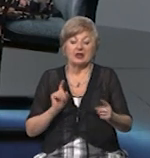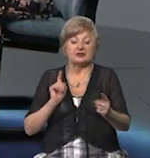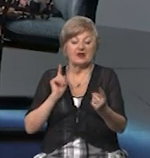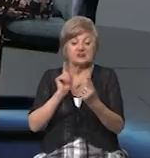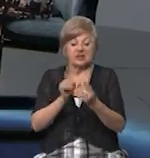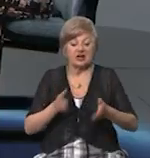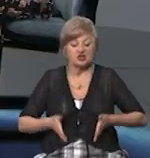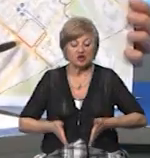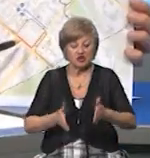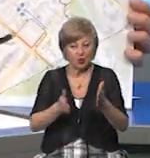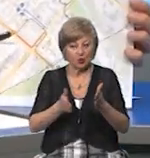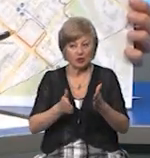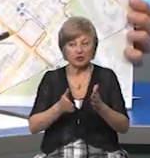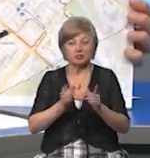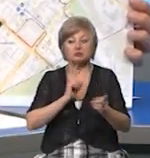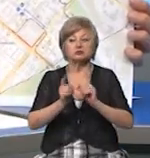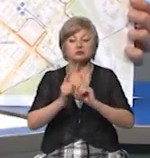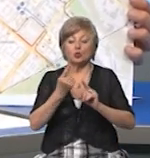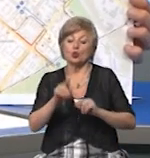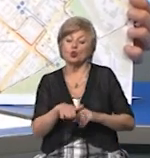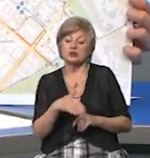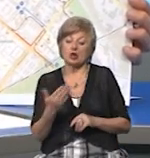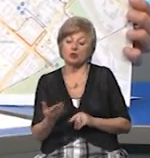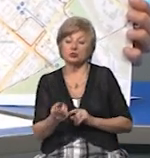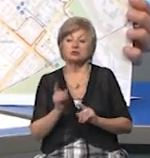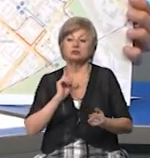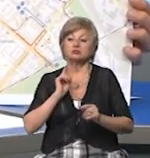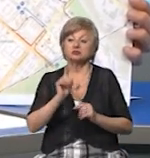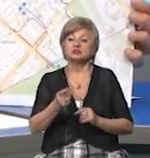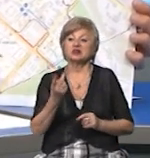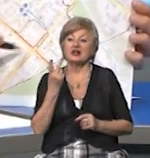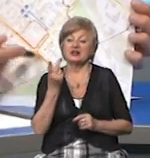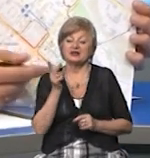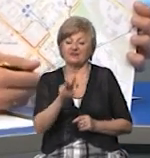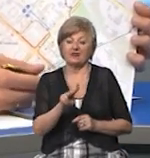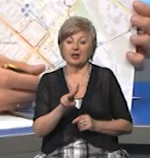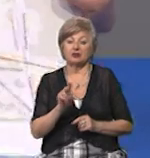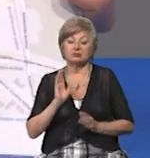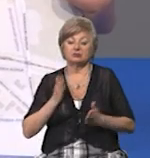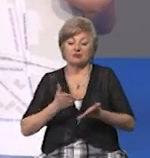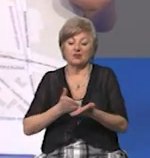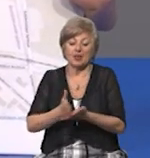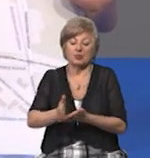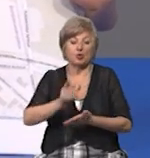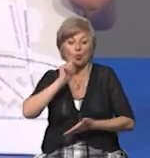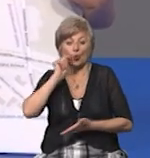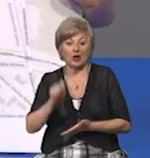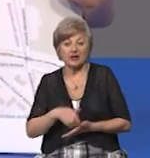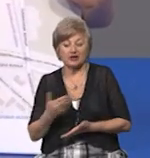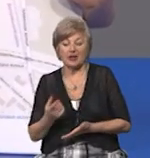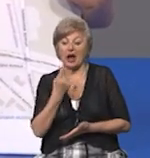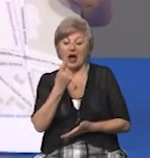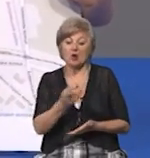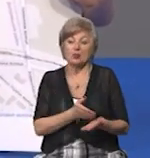смузі організовано рух двосторонній, тобто там дві смуги їдуть у напрямку України сюди, і одна